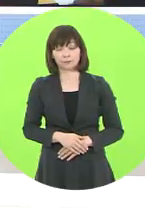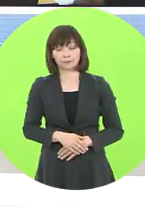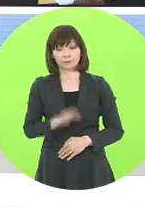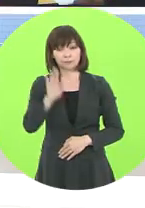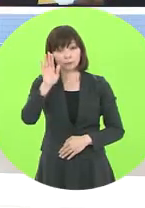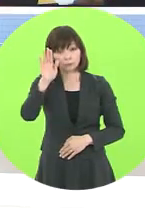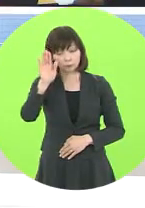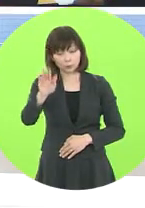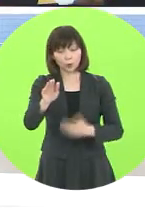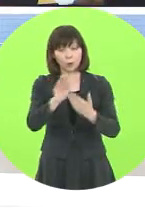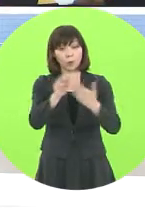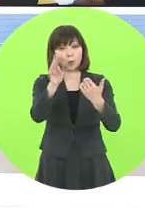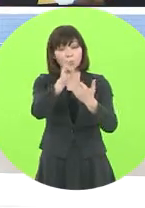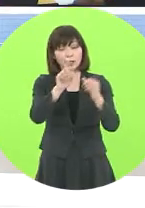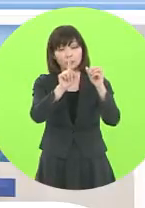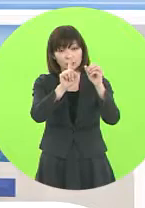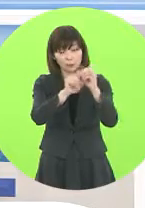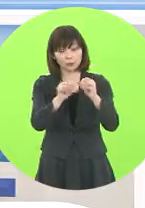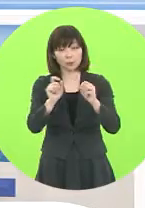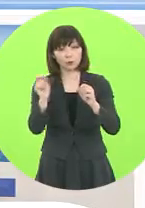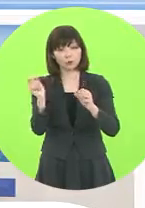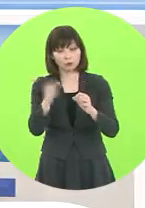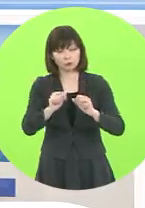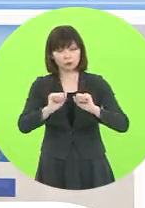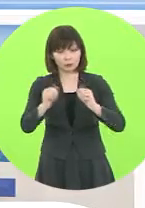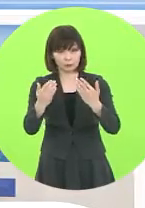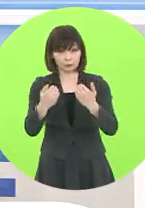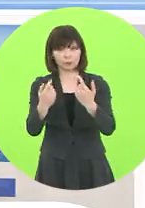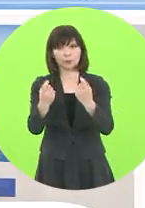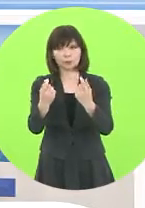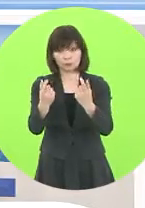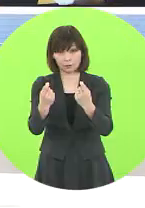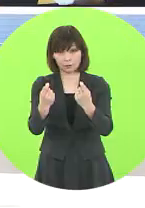後の防災上急務と言えますね。 はい、そうだと思います。